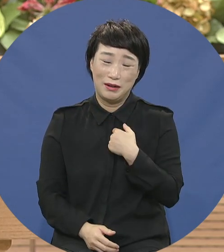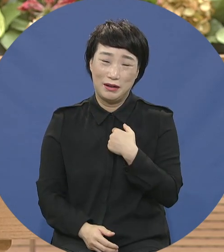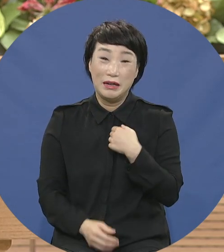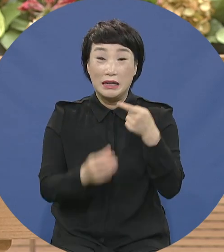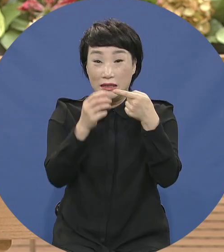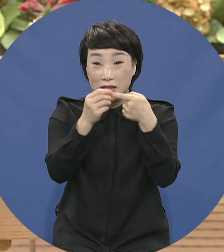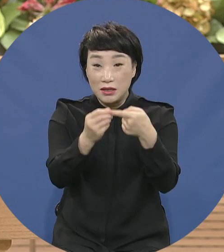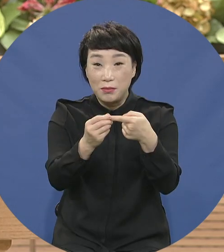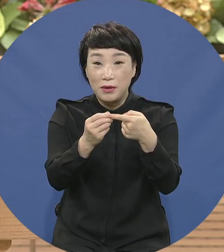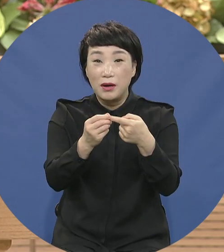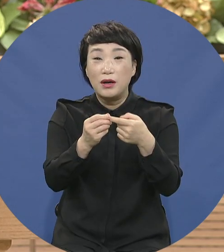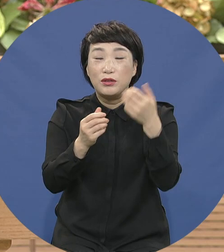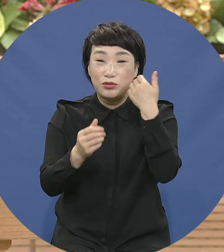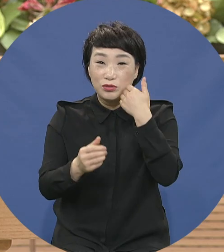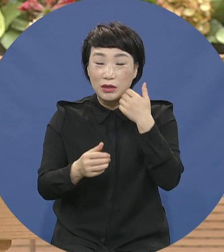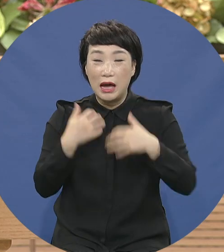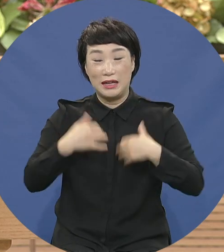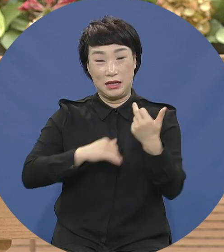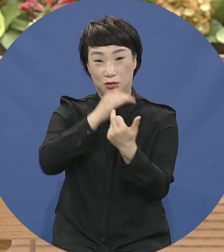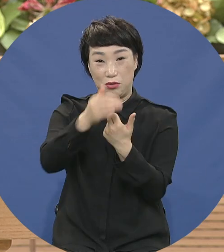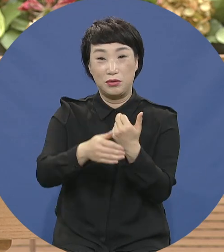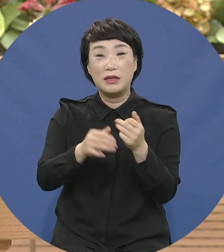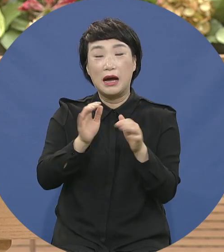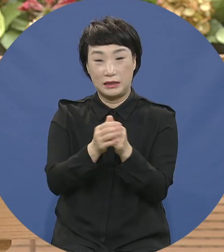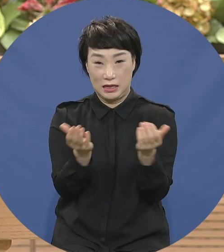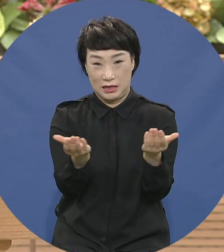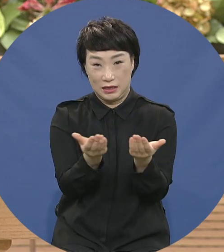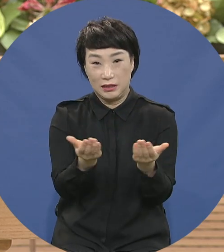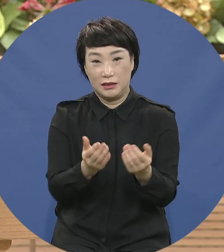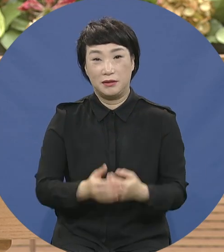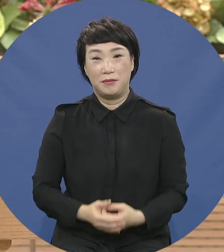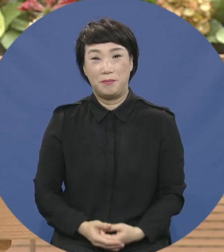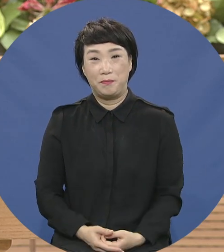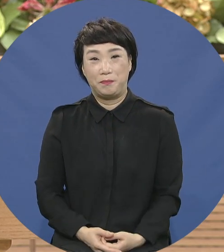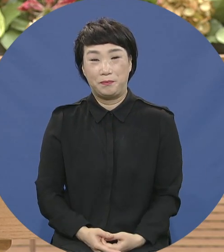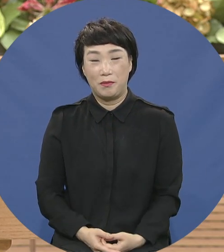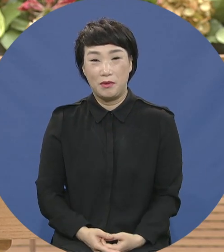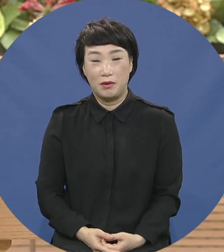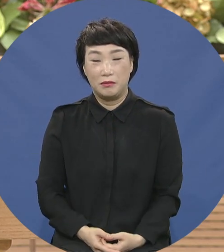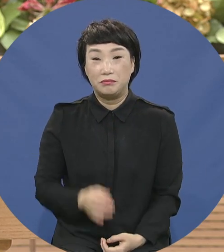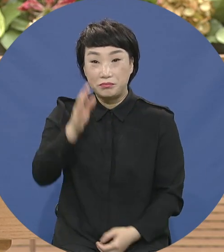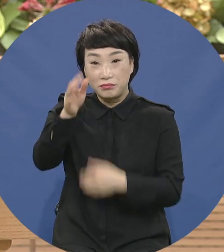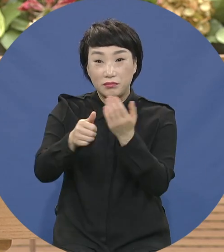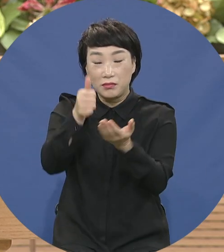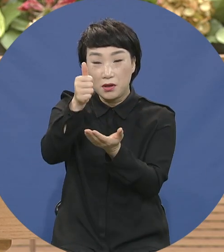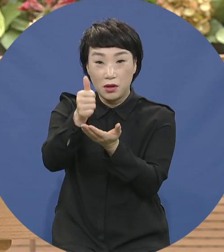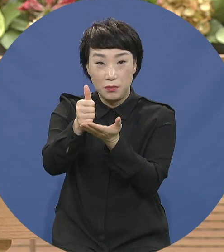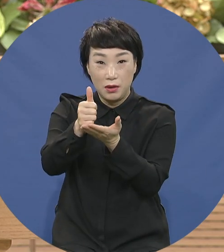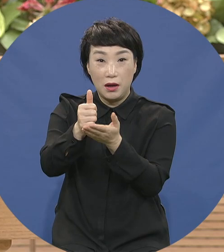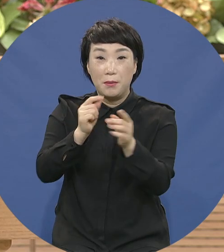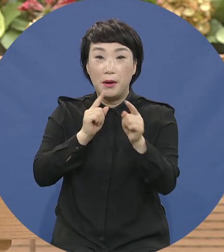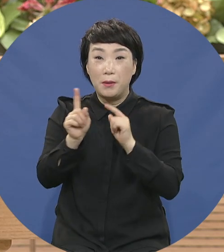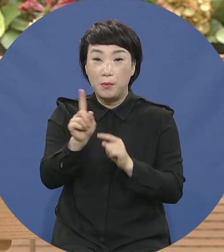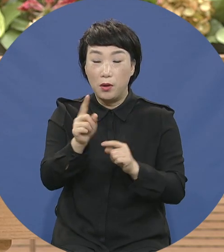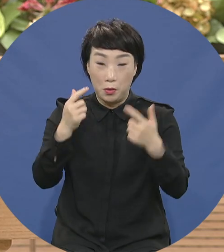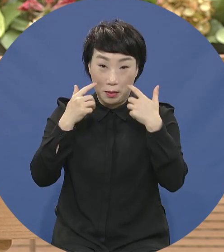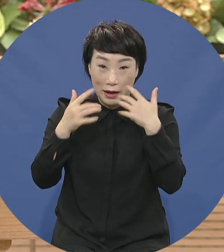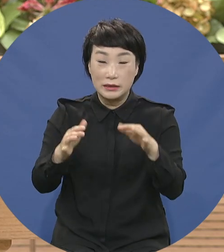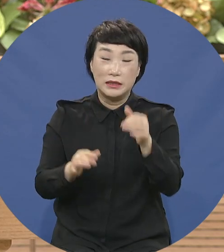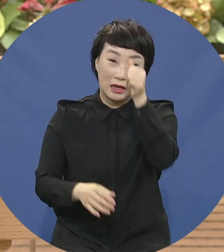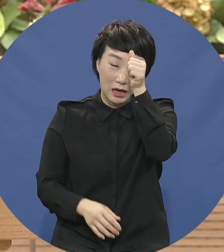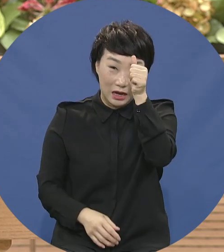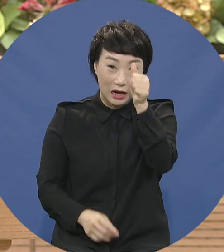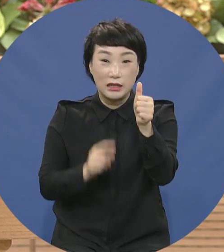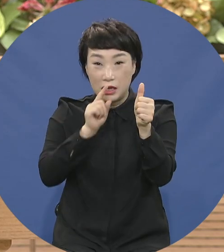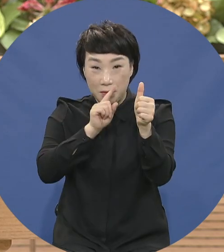첫 번째가 에덴 동산의 사건입니다. 하나님께서 분명히